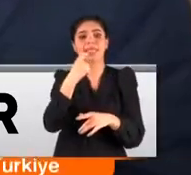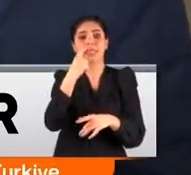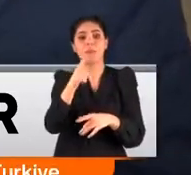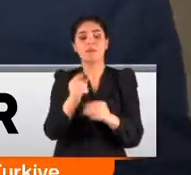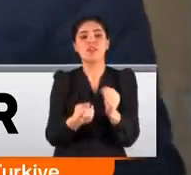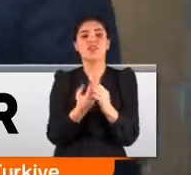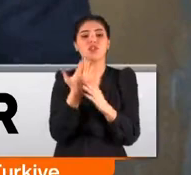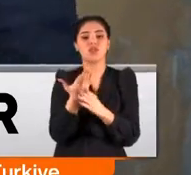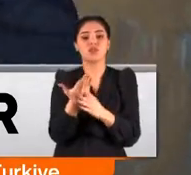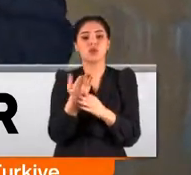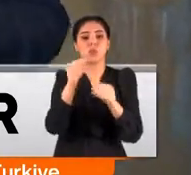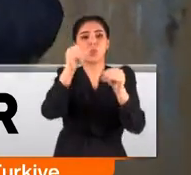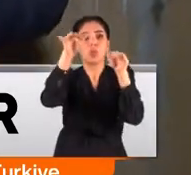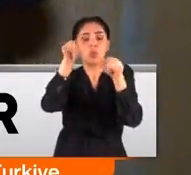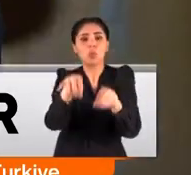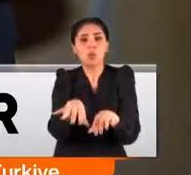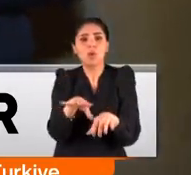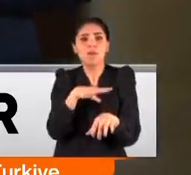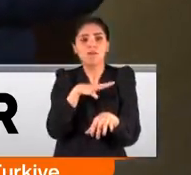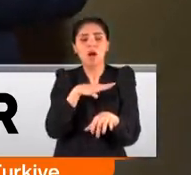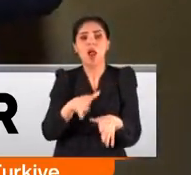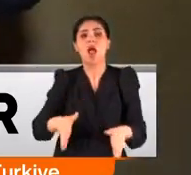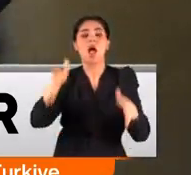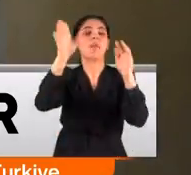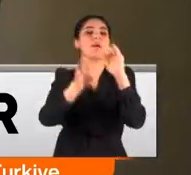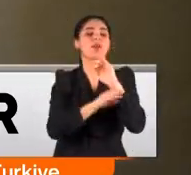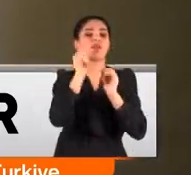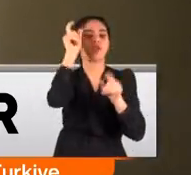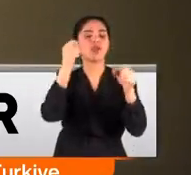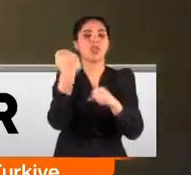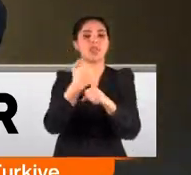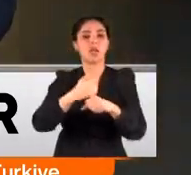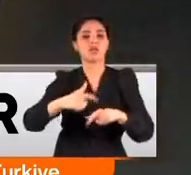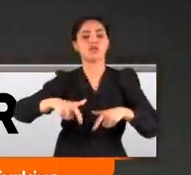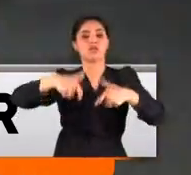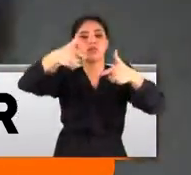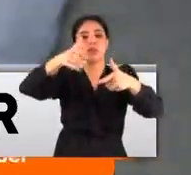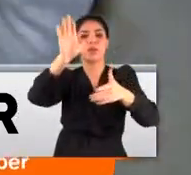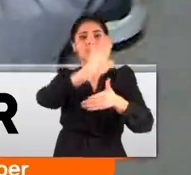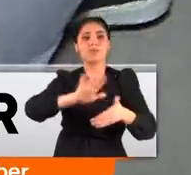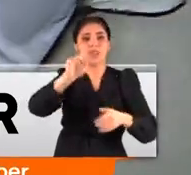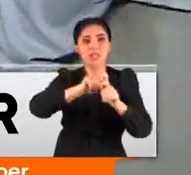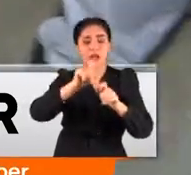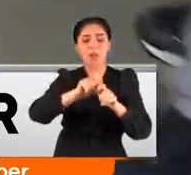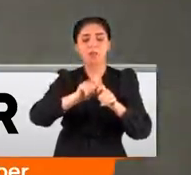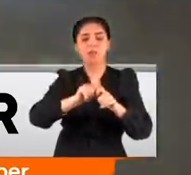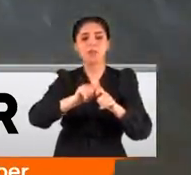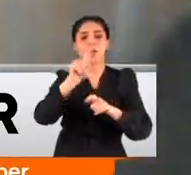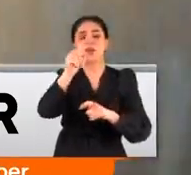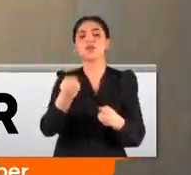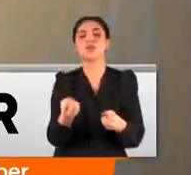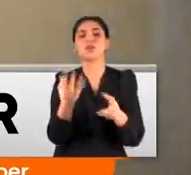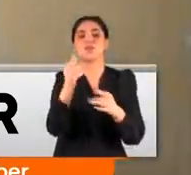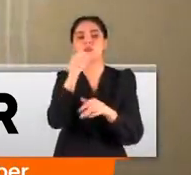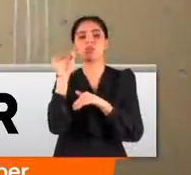ortaya çıkmış ve kumlar dökülmüş. Apartman sakinleri de beton dökerek önüne geçmeye çalışmış ama yine de o